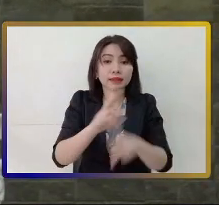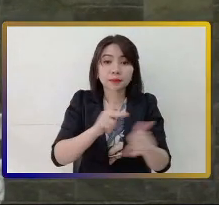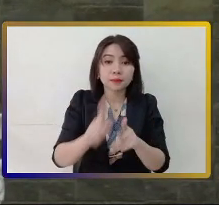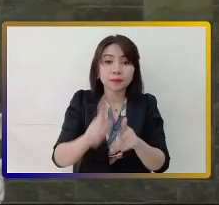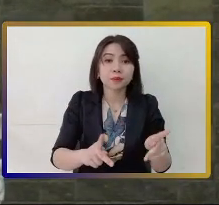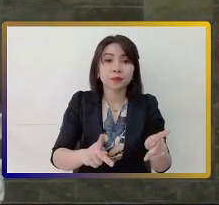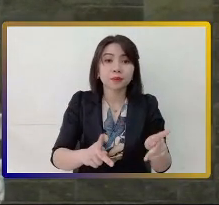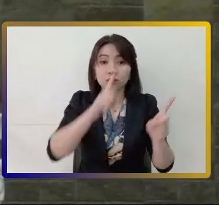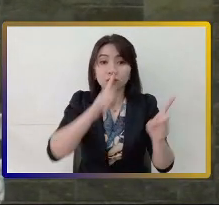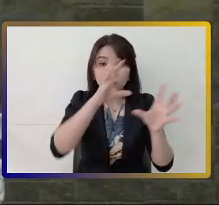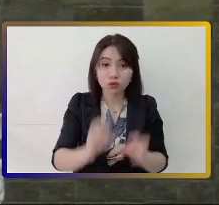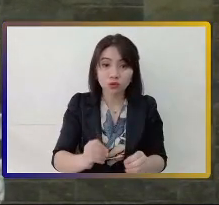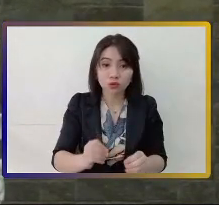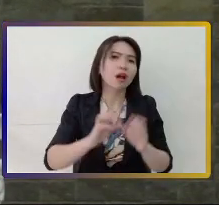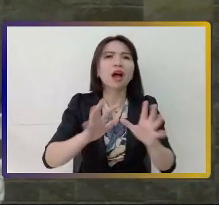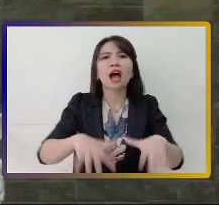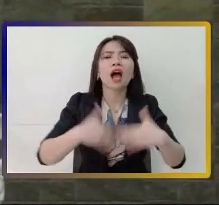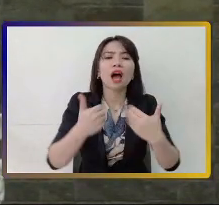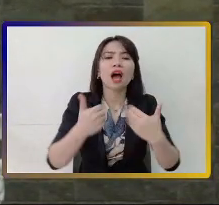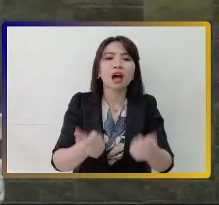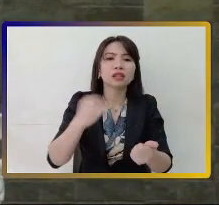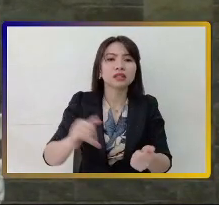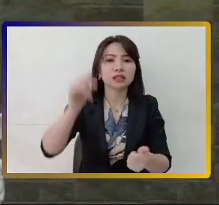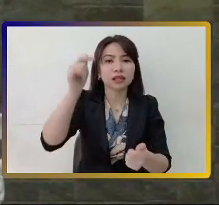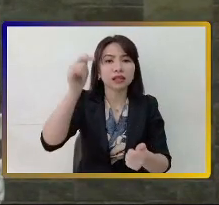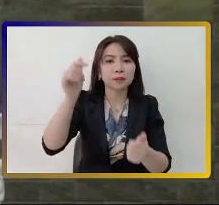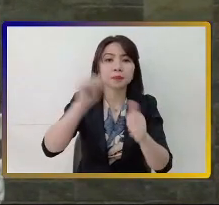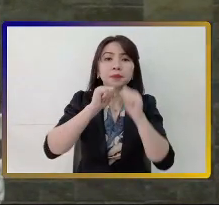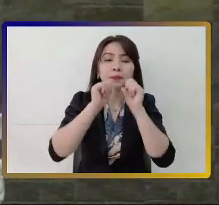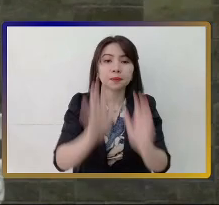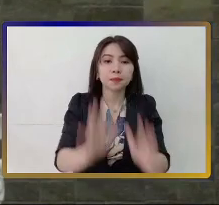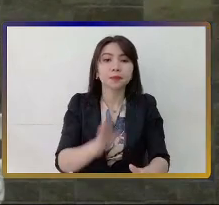siya, pinagpala na ba ang mga taong ito, you know,